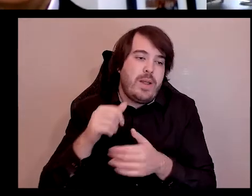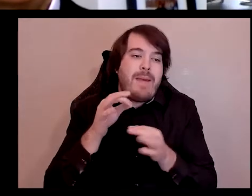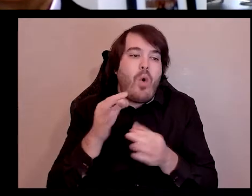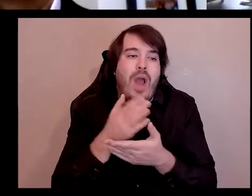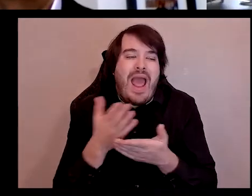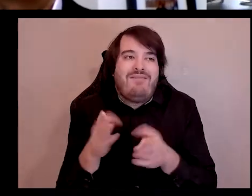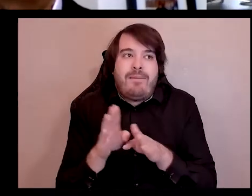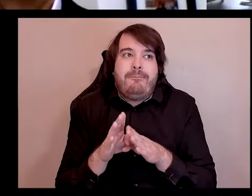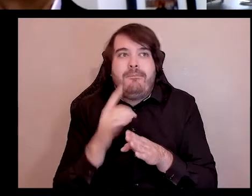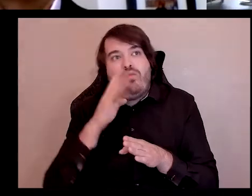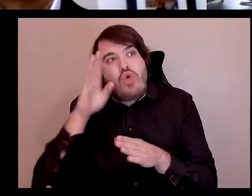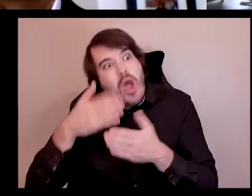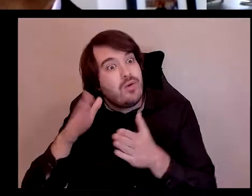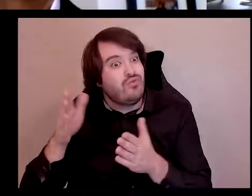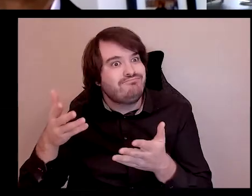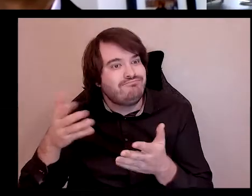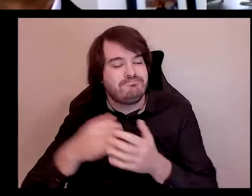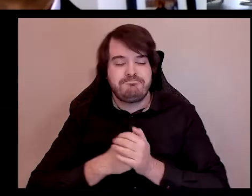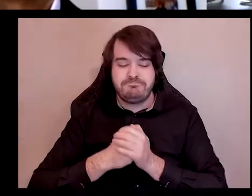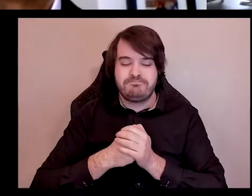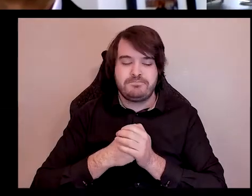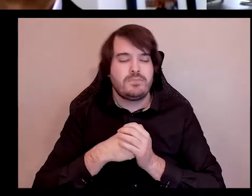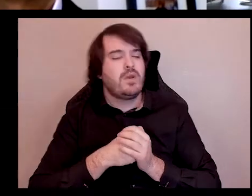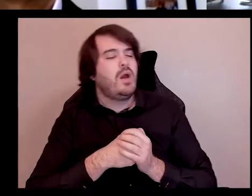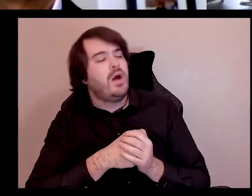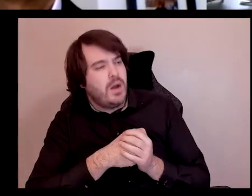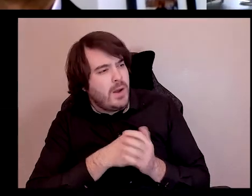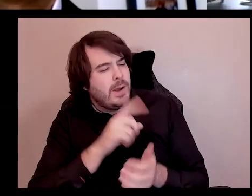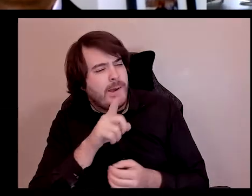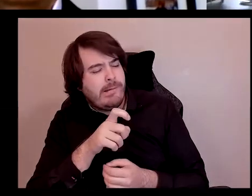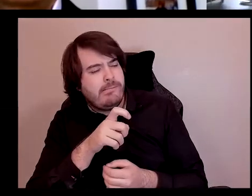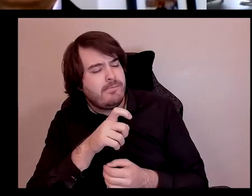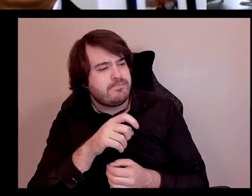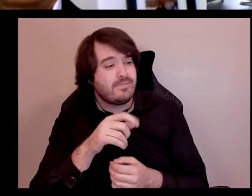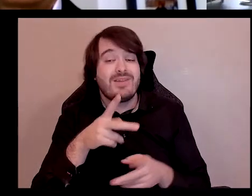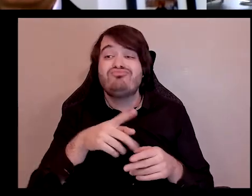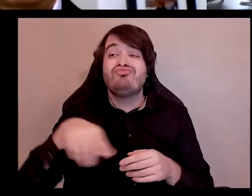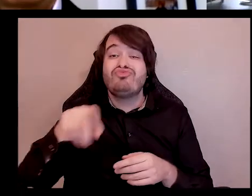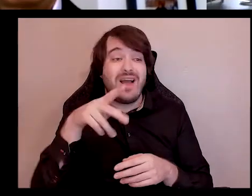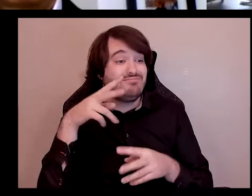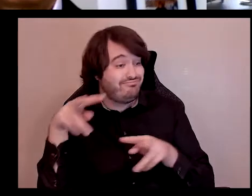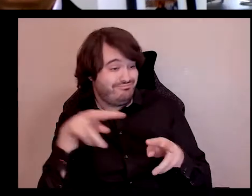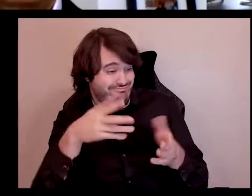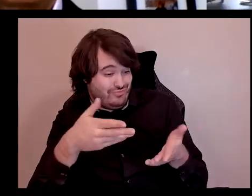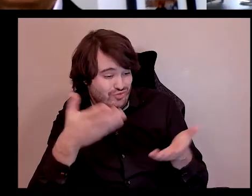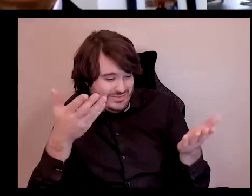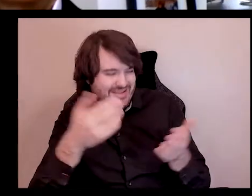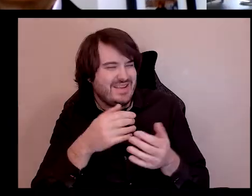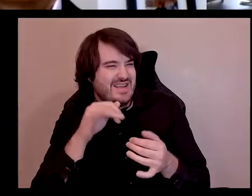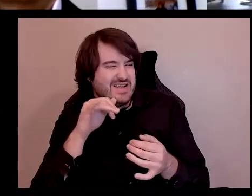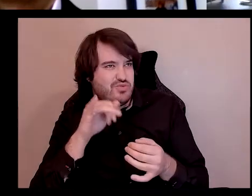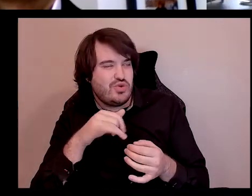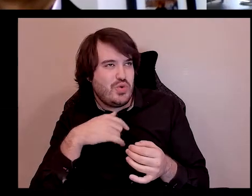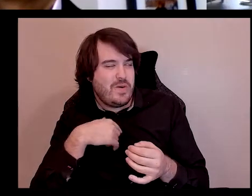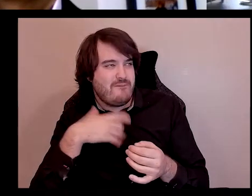ou tout simplement pour fermer les portes temporairement. Si on regardait un petit peu actuellement, les gens qui